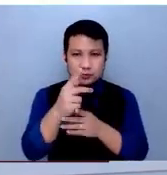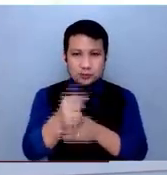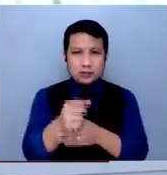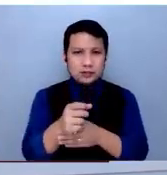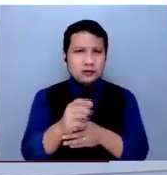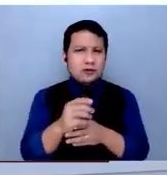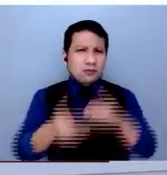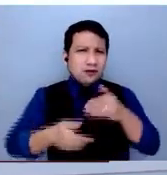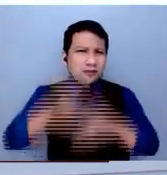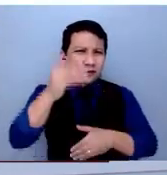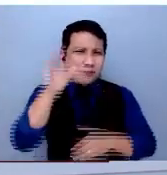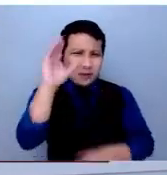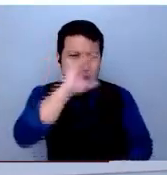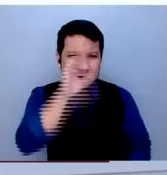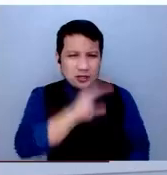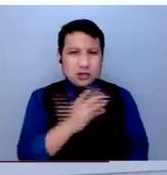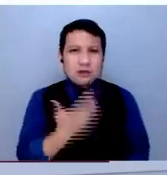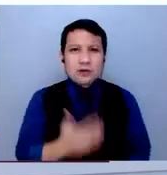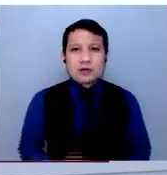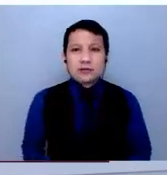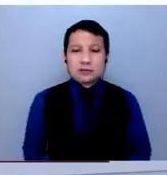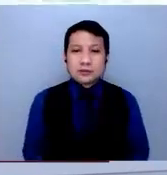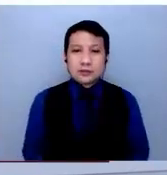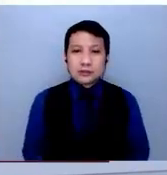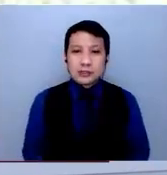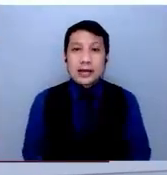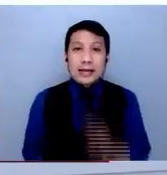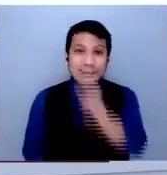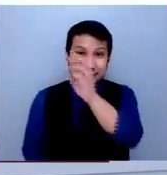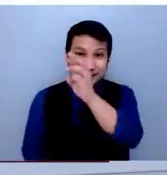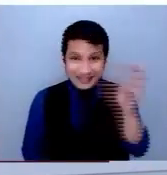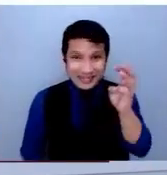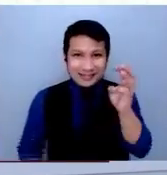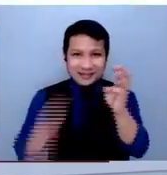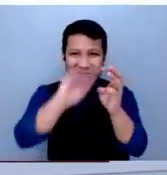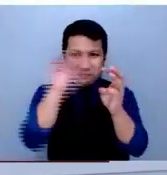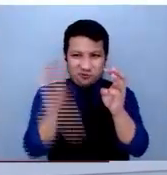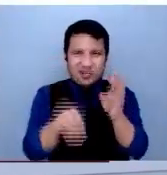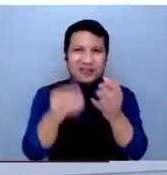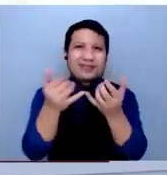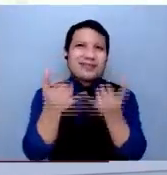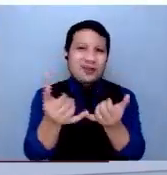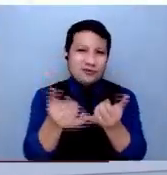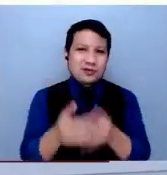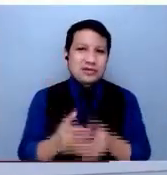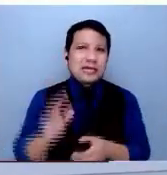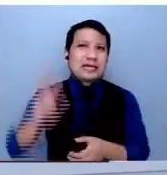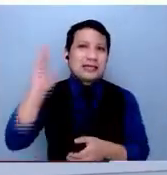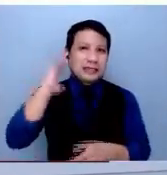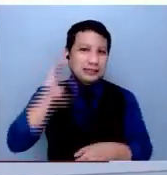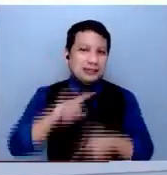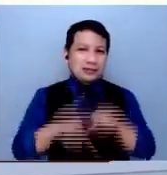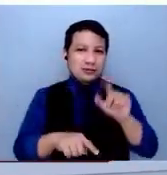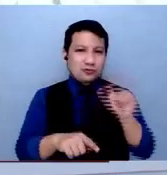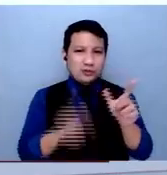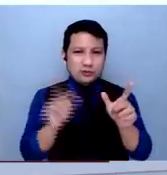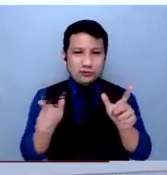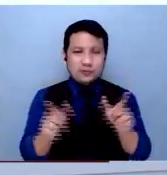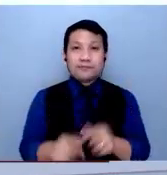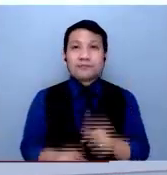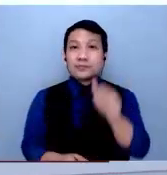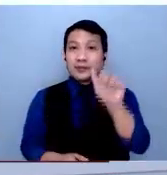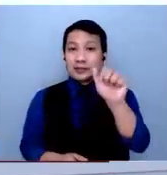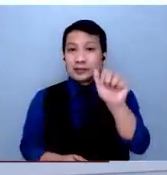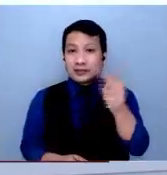sa vaccine ng 600% ngayong taon kumpara noong 2020. Higit 10 beses